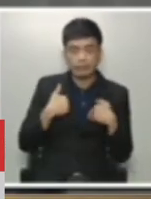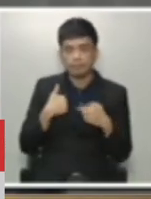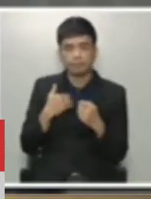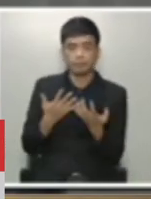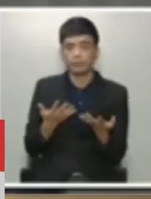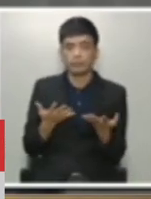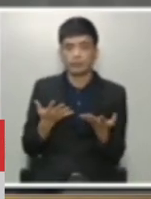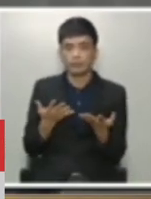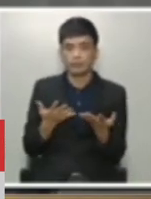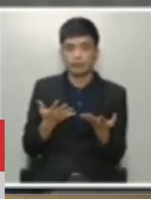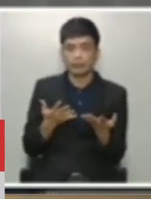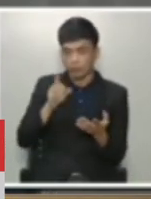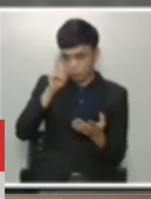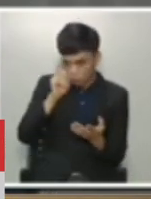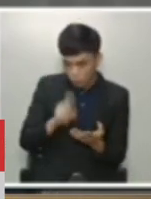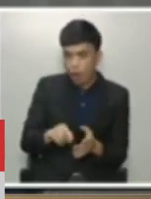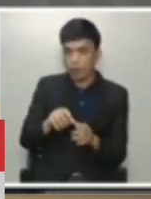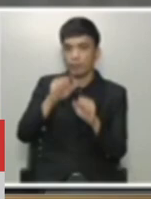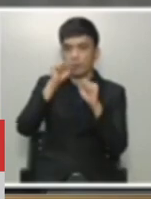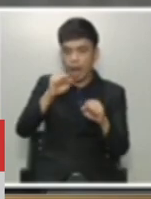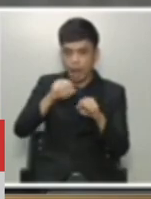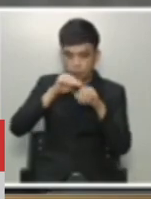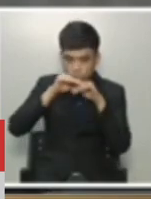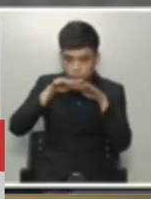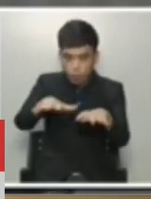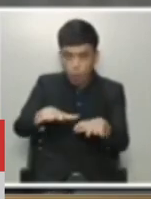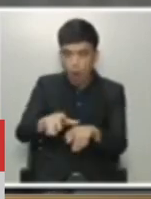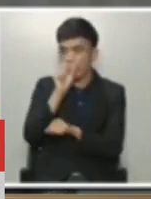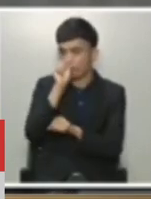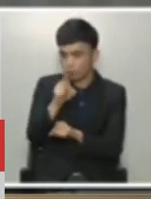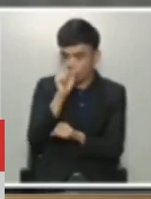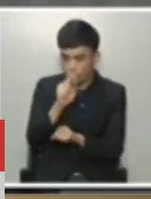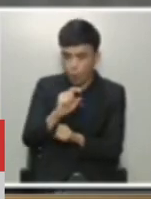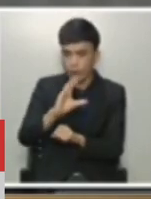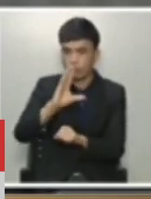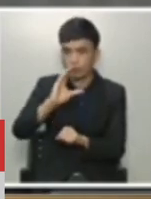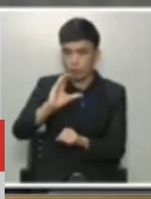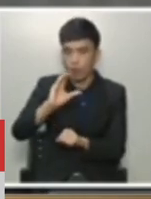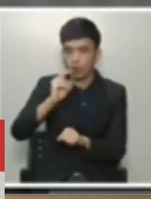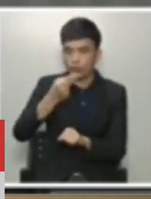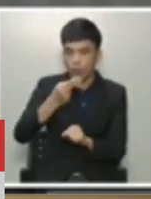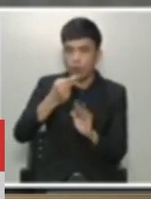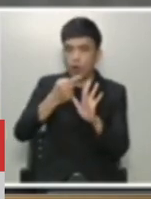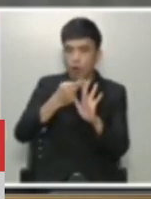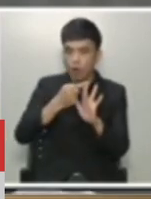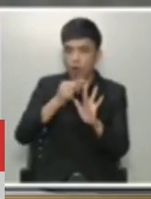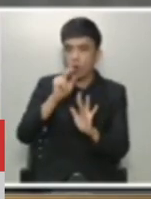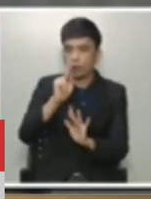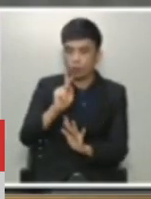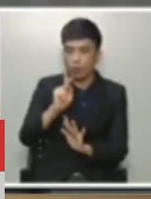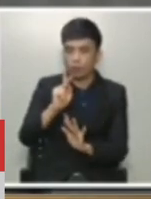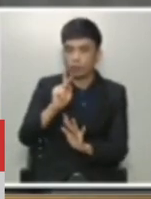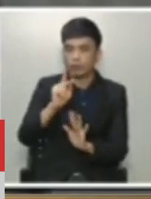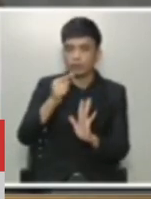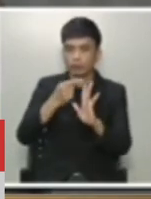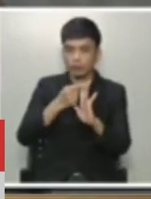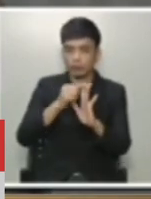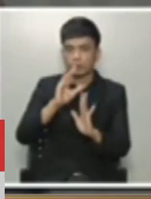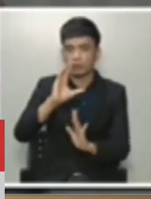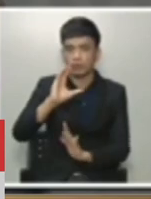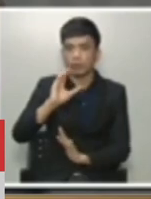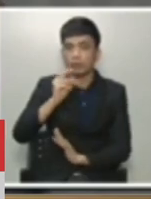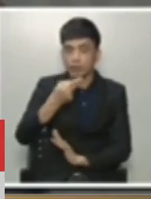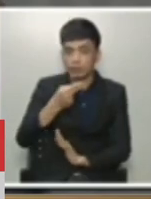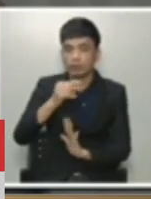มันก็เข้าเงื่อนไขที่จะประกาศเป็นภาวะฉุกเฉินได้หลายประเทศประกาศครับอย่างฮ่องกงเขาประกาศเป็นภาวะฉุกเฉินปิดประเทศหมาย